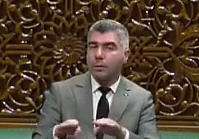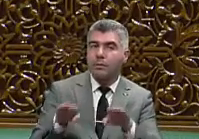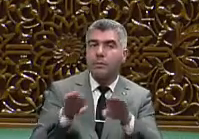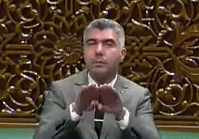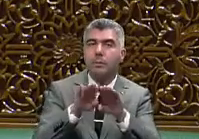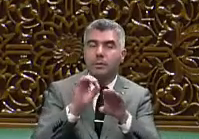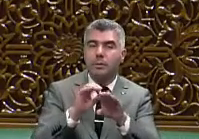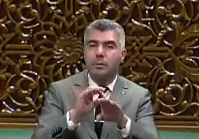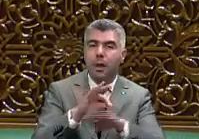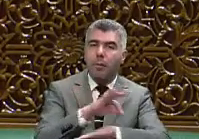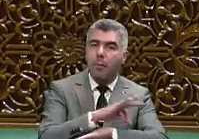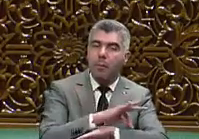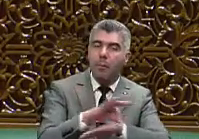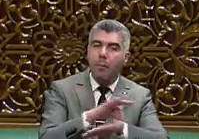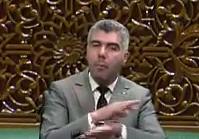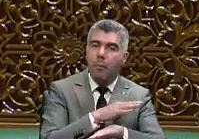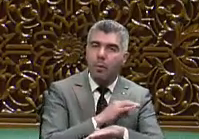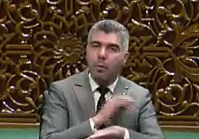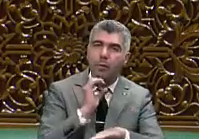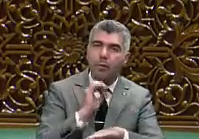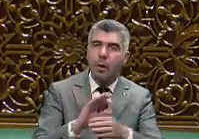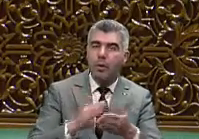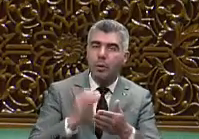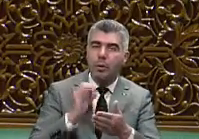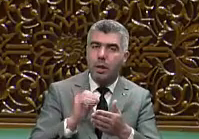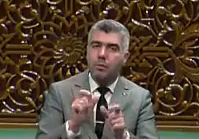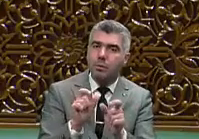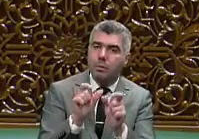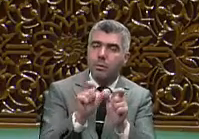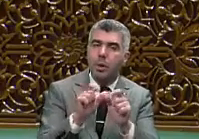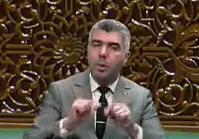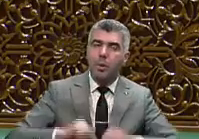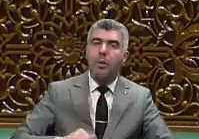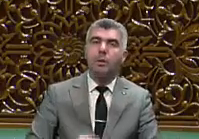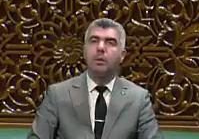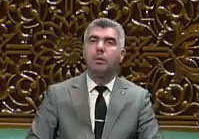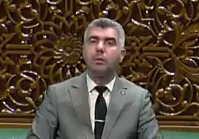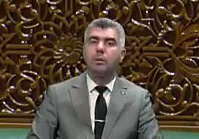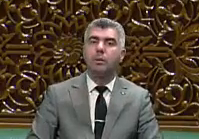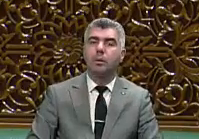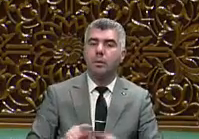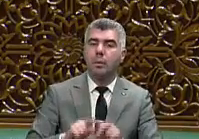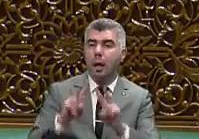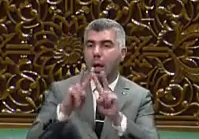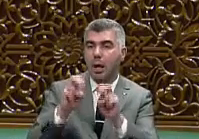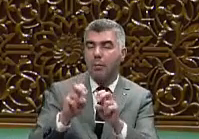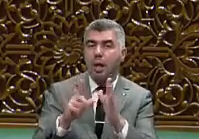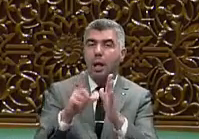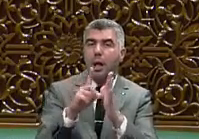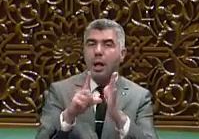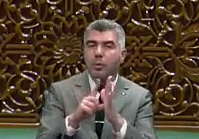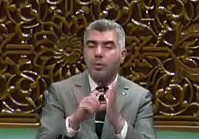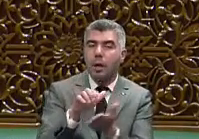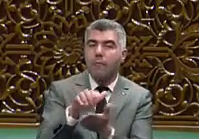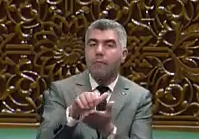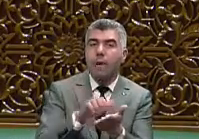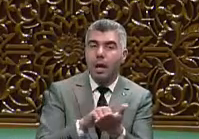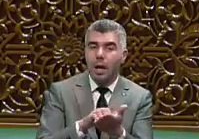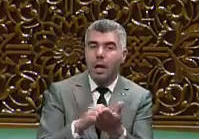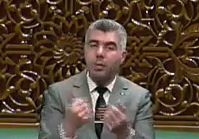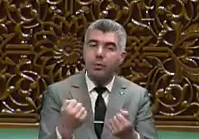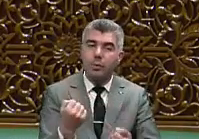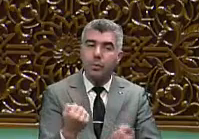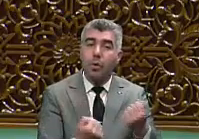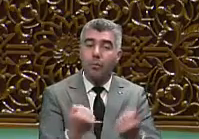مع مستخدمي المؤسسات الموضوعة تحت وصاية الوزارة، تزويد دوائر مراقبة القوانين الاجتماعية في الفلاحة بسيارات